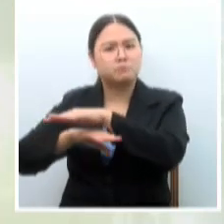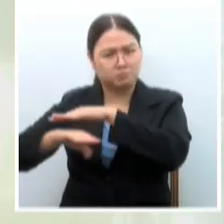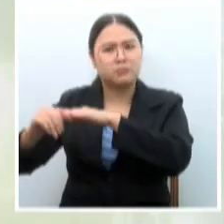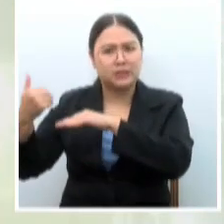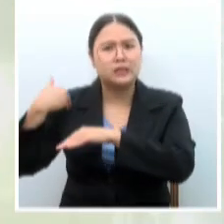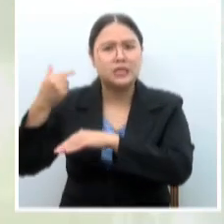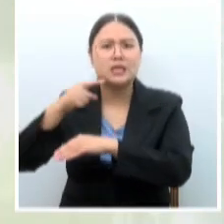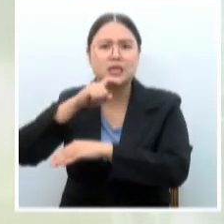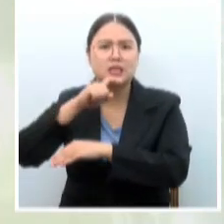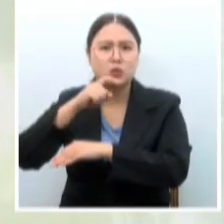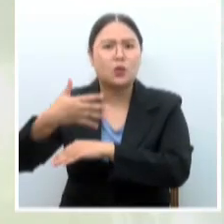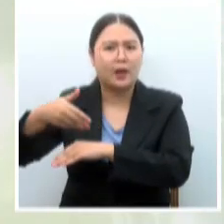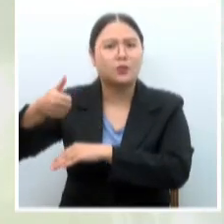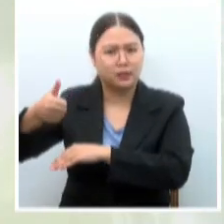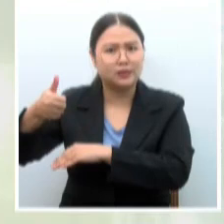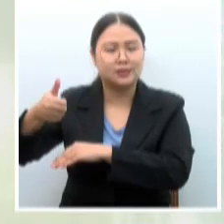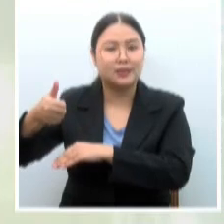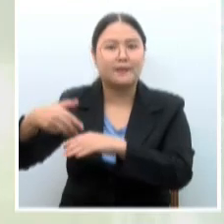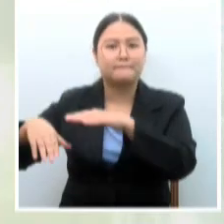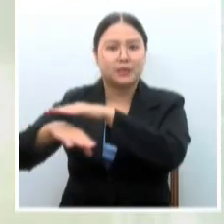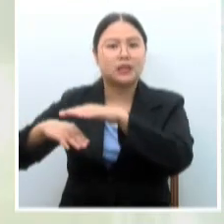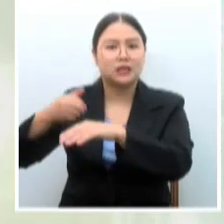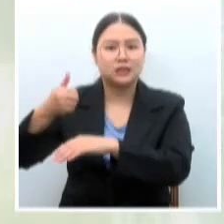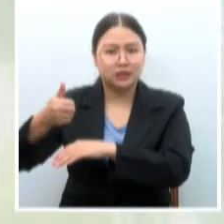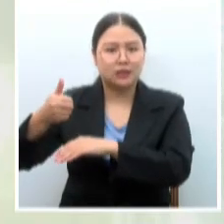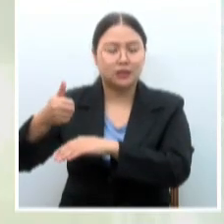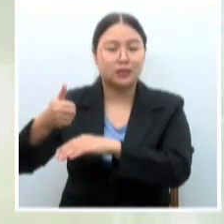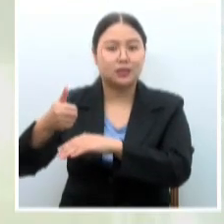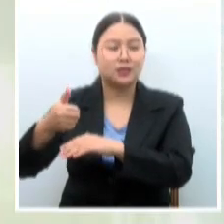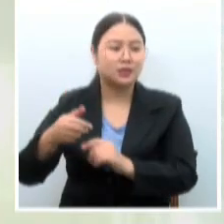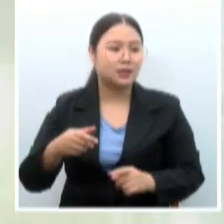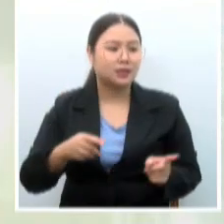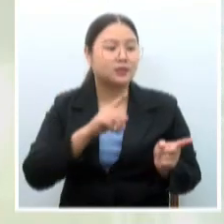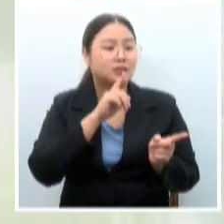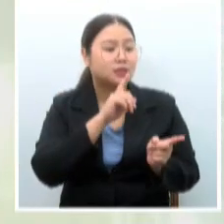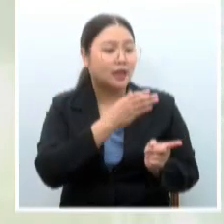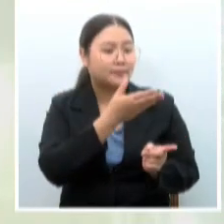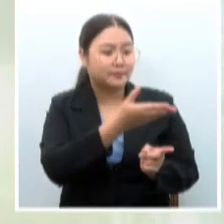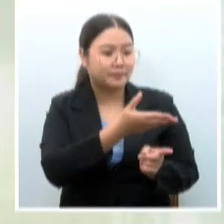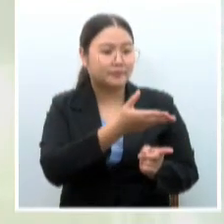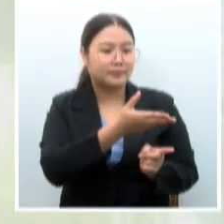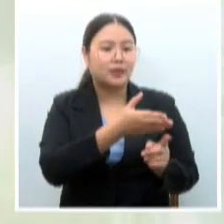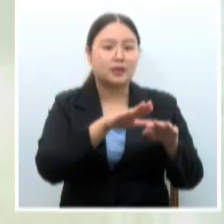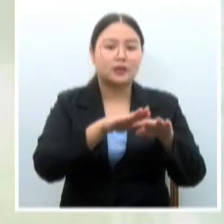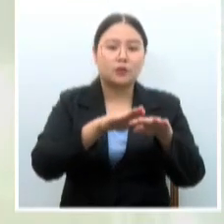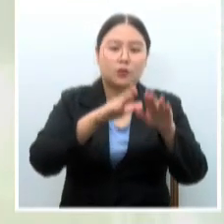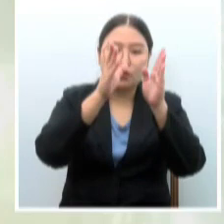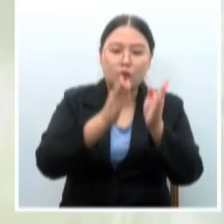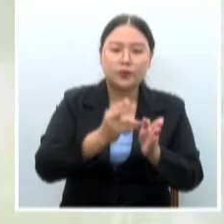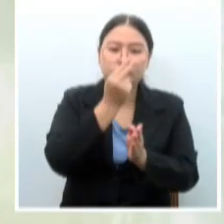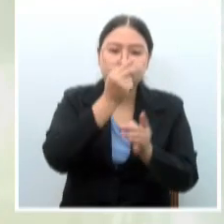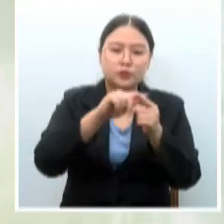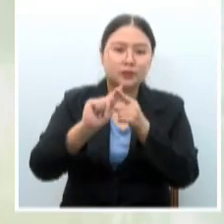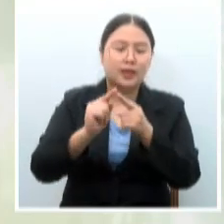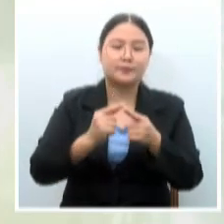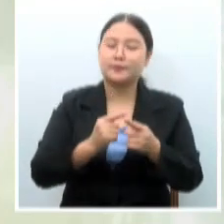และทำให้เกิดความง่ายในการทำให้เกิดคอนเสิร์ตในวันนี้นะคะแล้วเกิดความประทับใจสำหรับผู้ชมทำให้เกิดการที่จะ